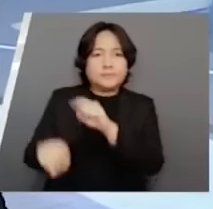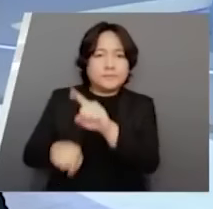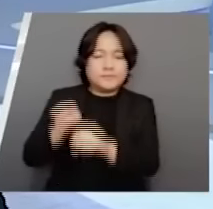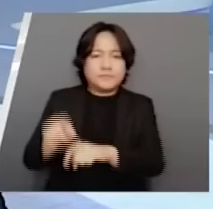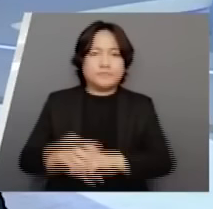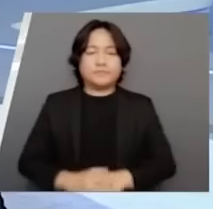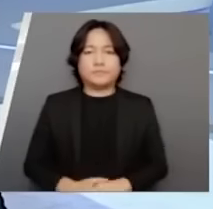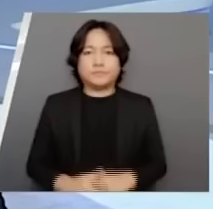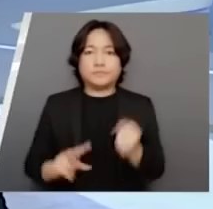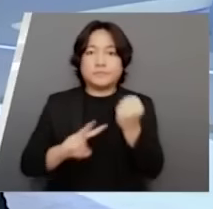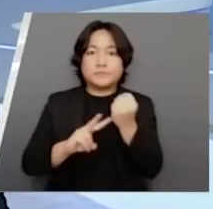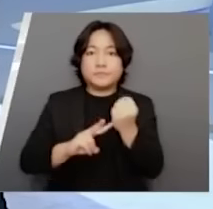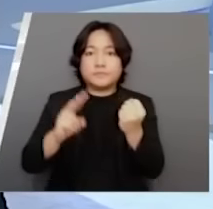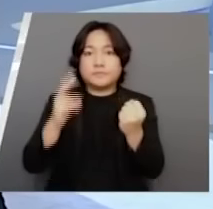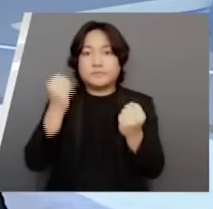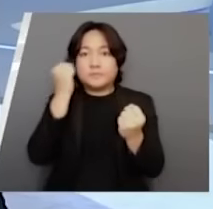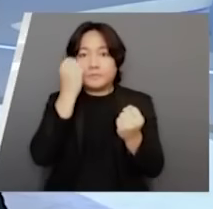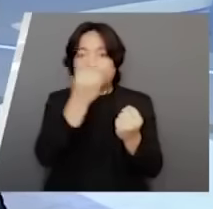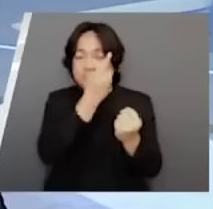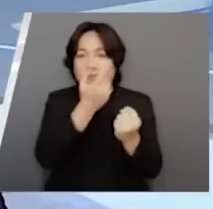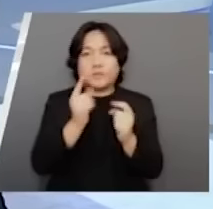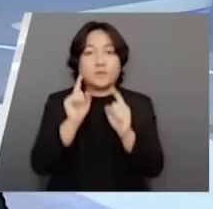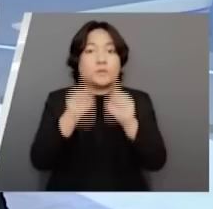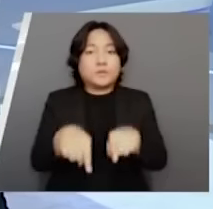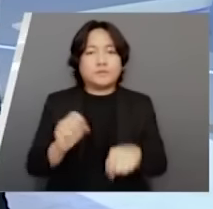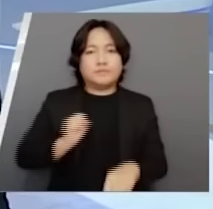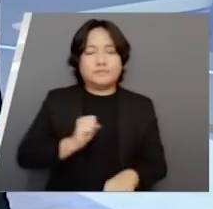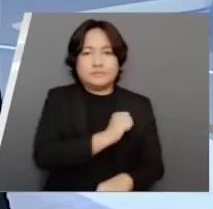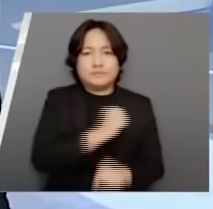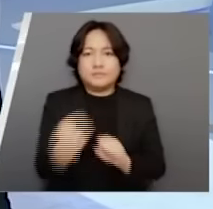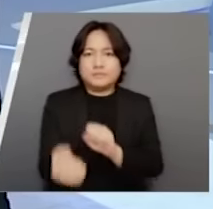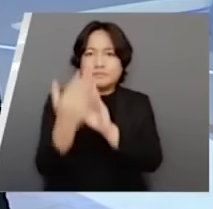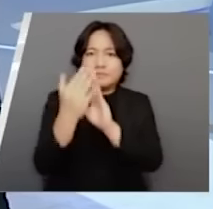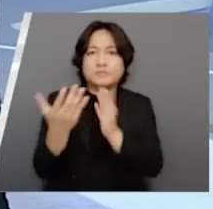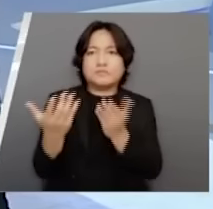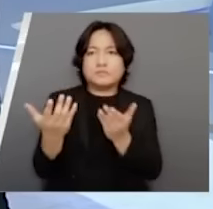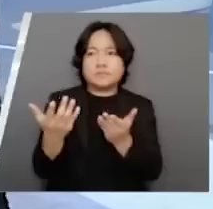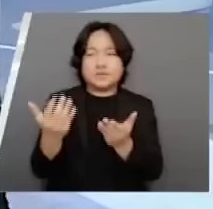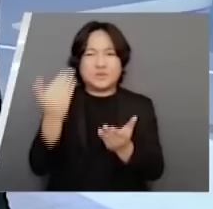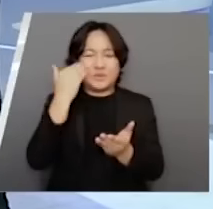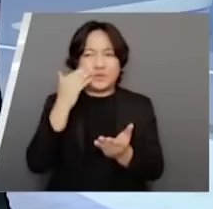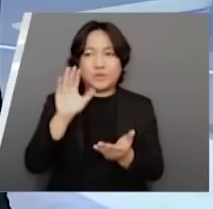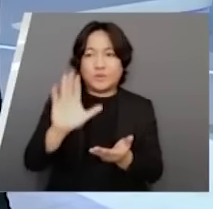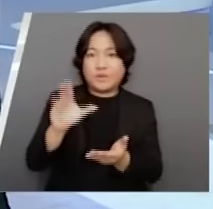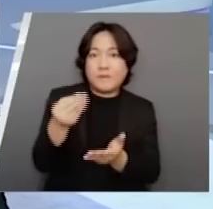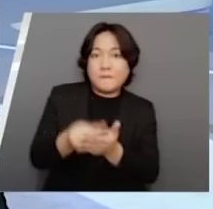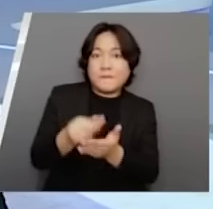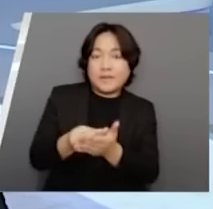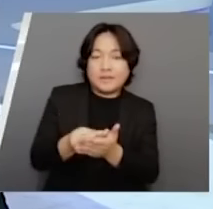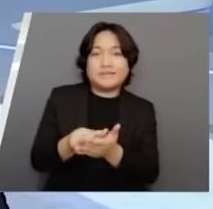President Duterte sa Senado kung saan inaprubahan ang nakaltasang pondo ng kanyang tanggapan para sa taong